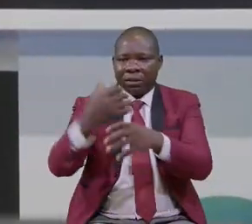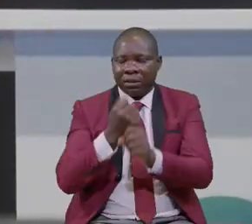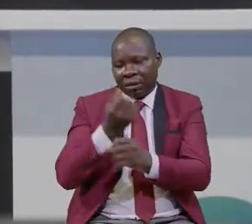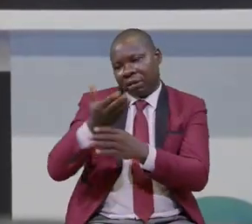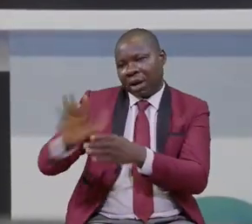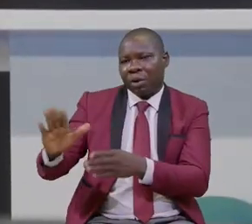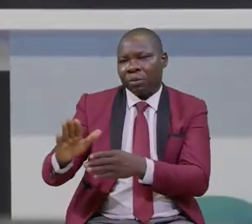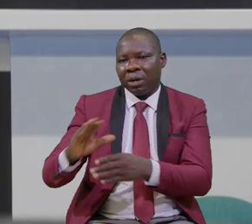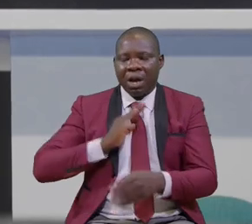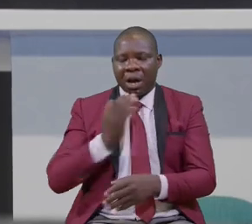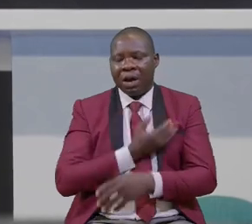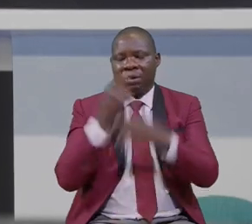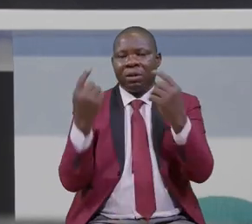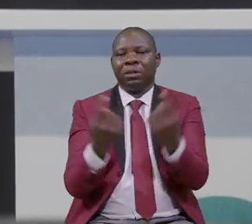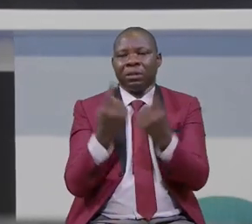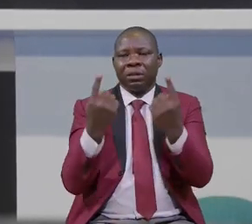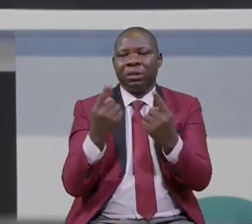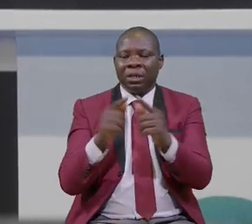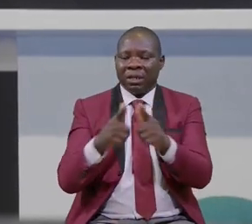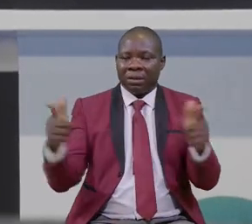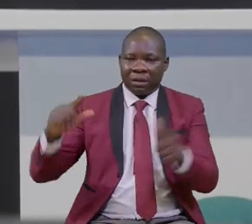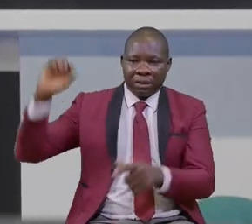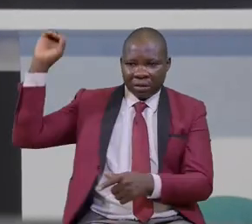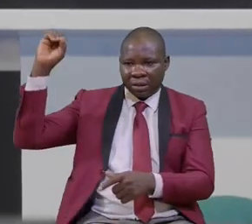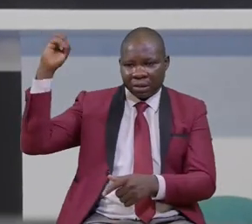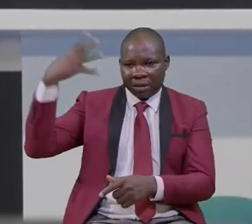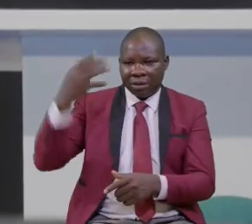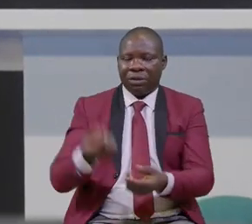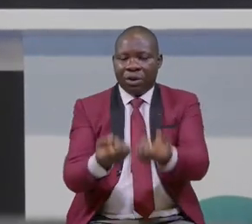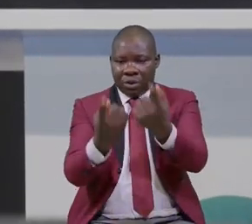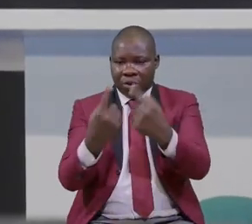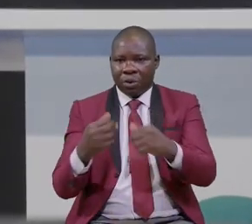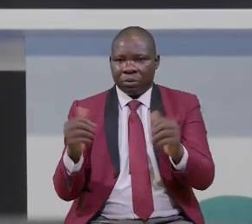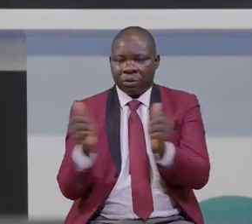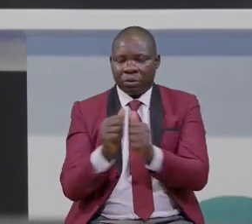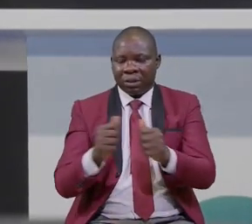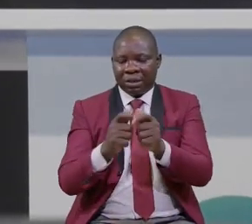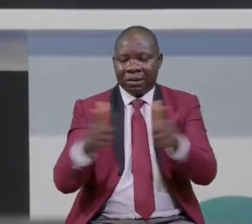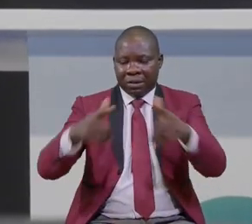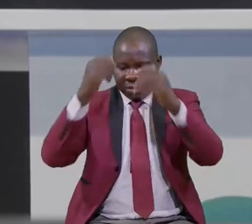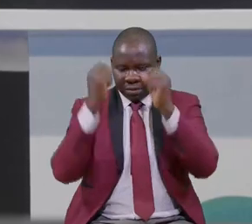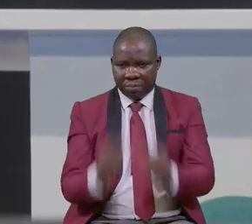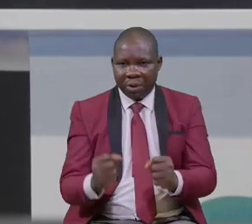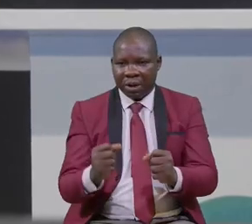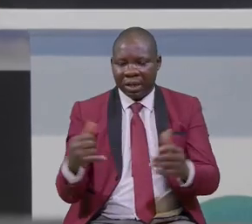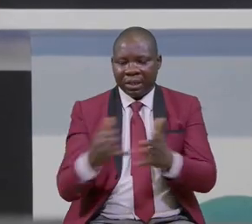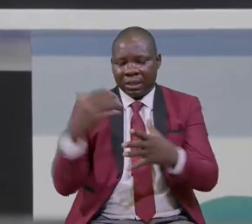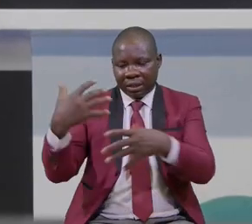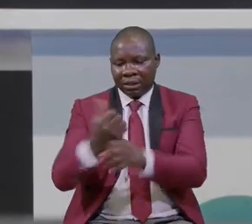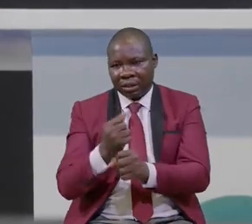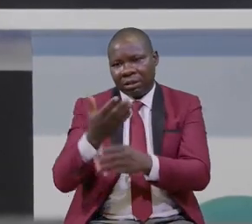La grâce ôte nos péchés. La grande grâce vient avec une grande puissance